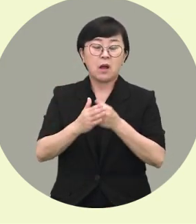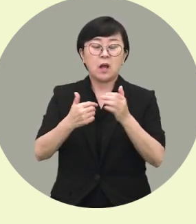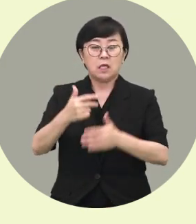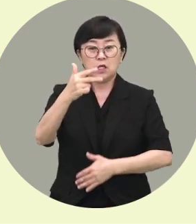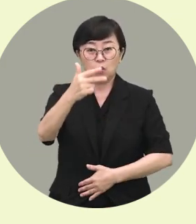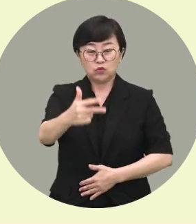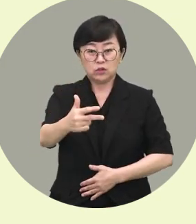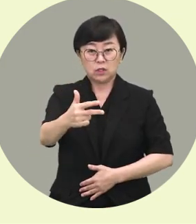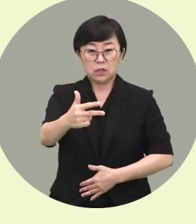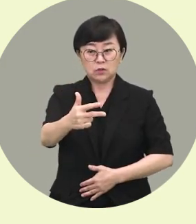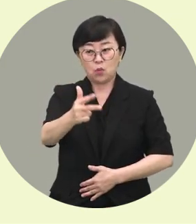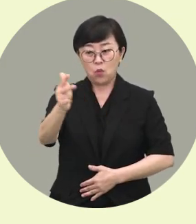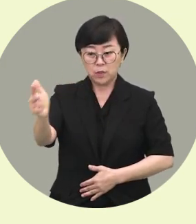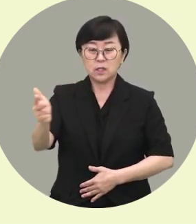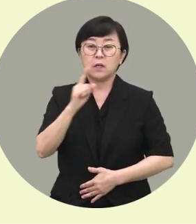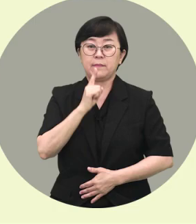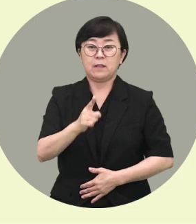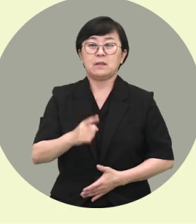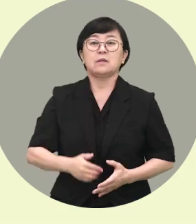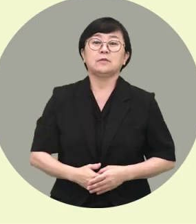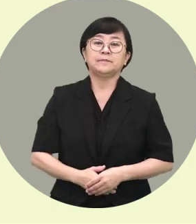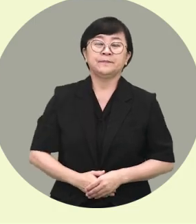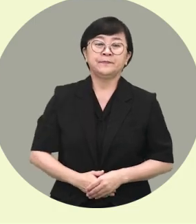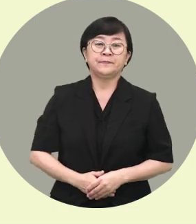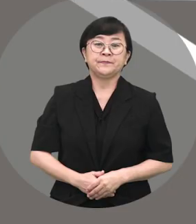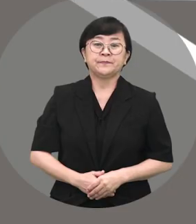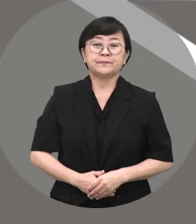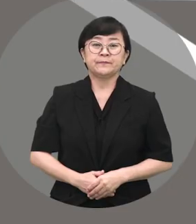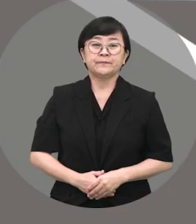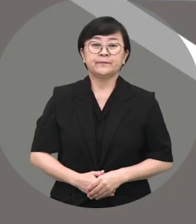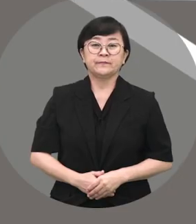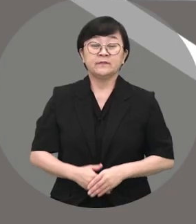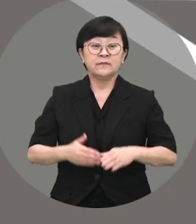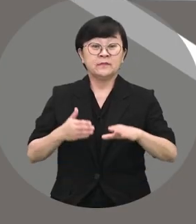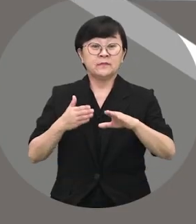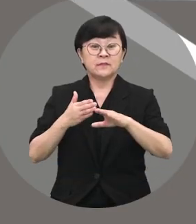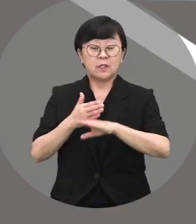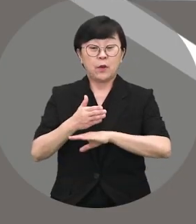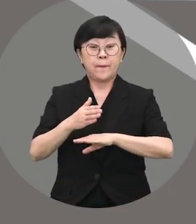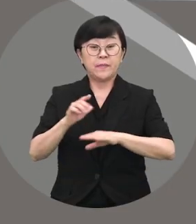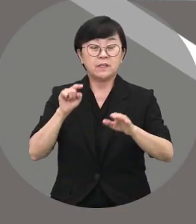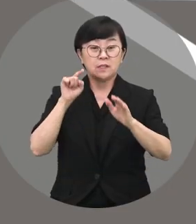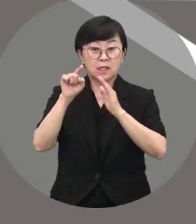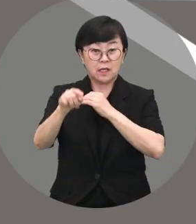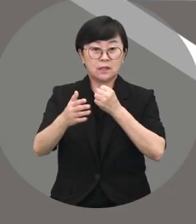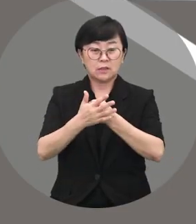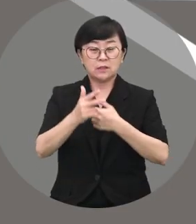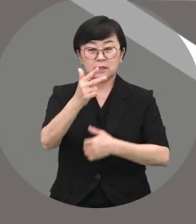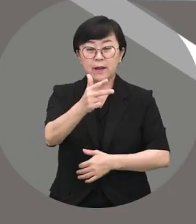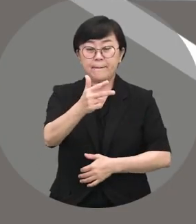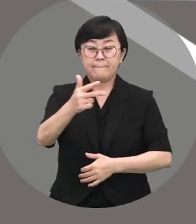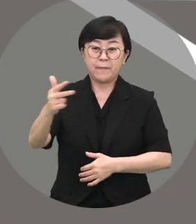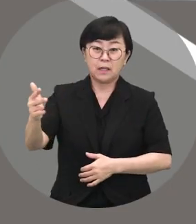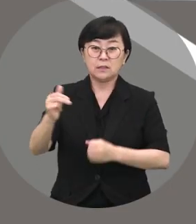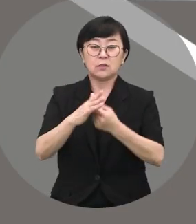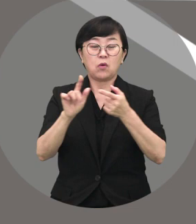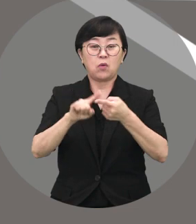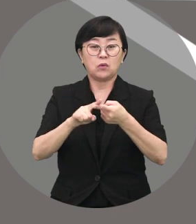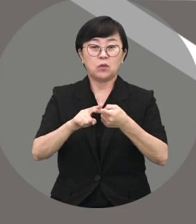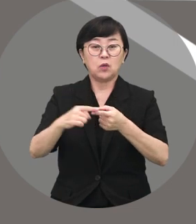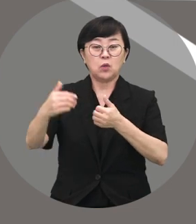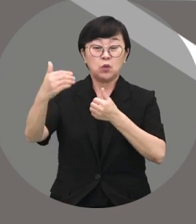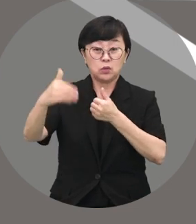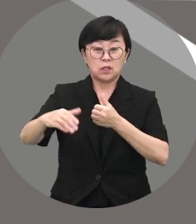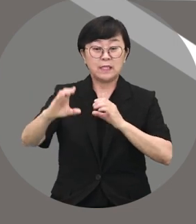이중주차된 차를 이동주차해달라는 연락이었습니다. 뒤늦게 내려간 B씨는 차량을 이동하였는데 차량 이동을